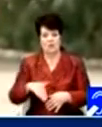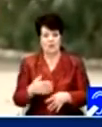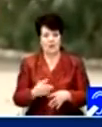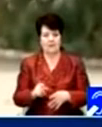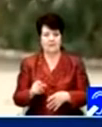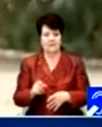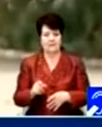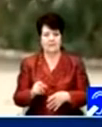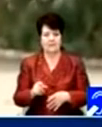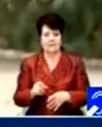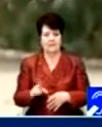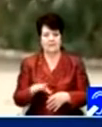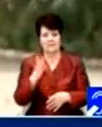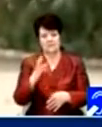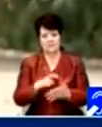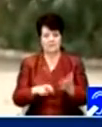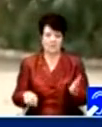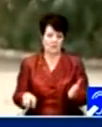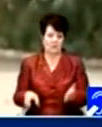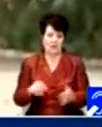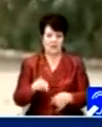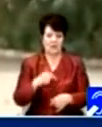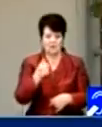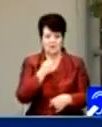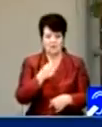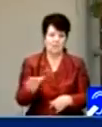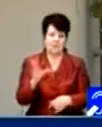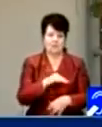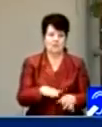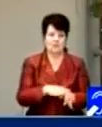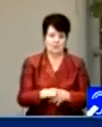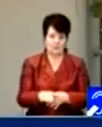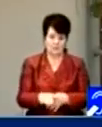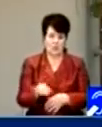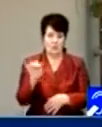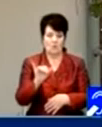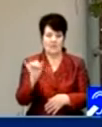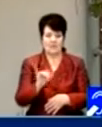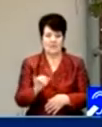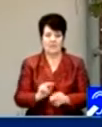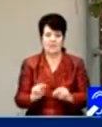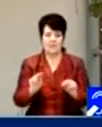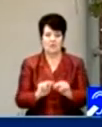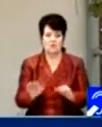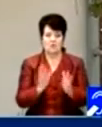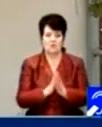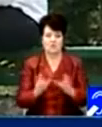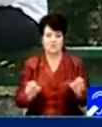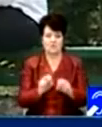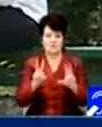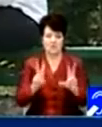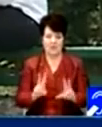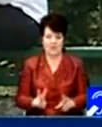și careva exmatriculare. Anul acesta le-am completat pe toate. La Universitatea Pedagogică, cele mai solicitate specialități